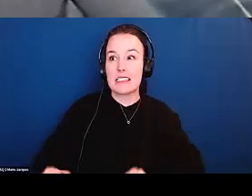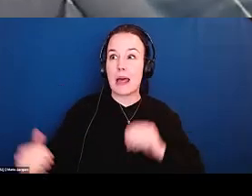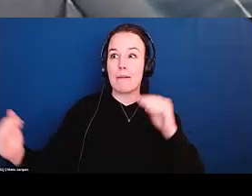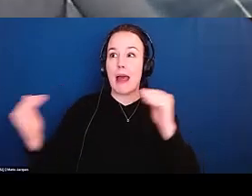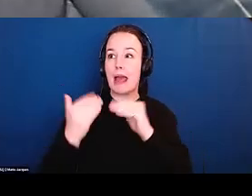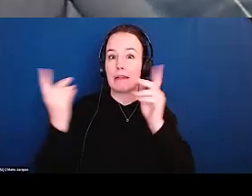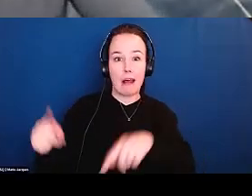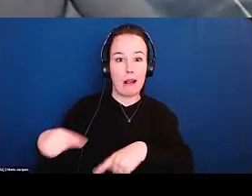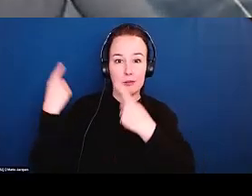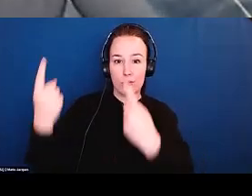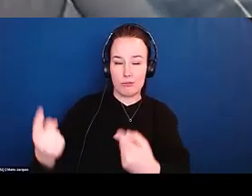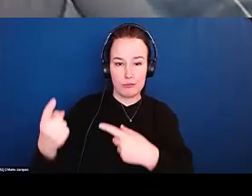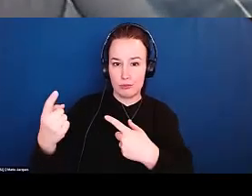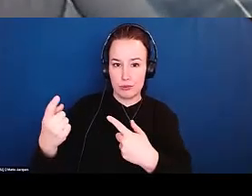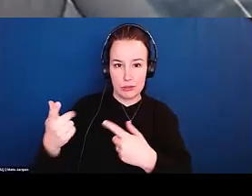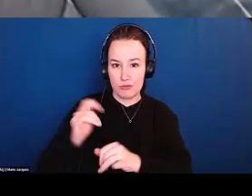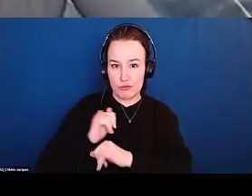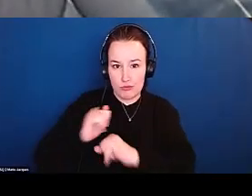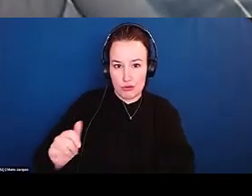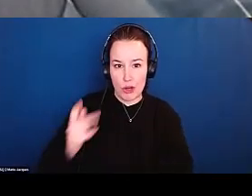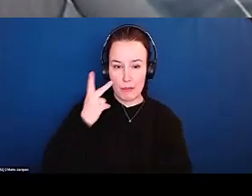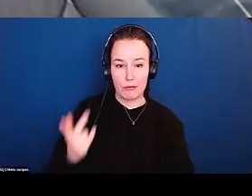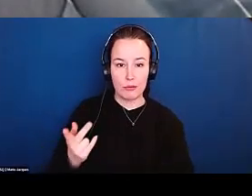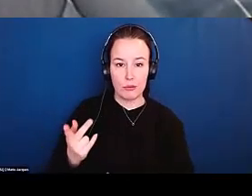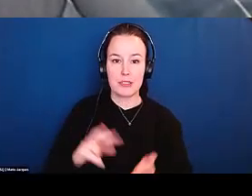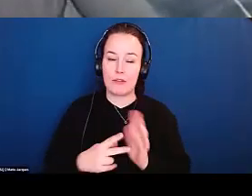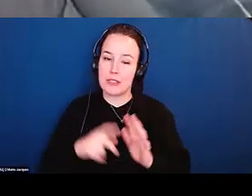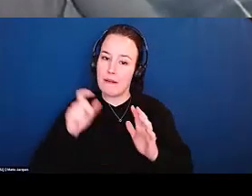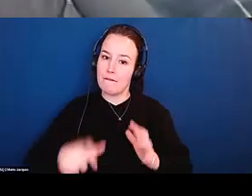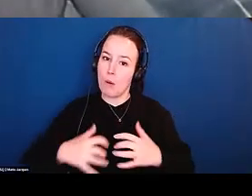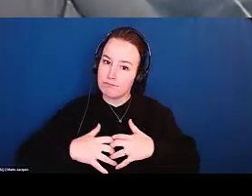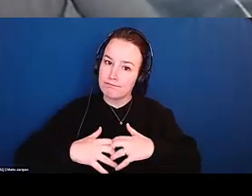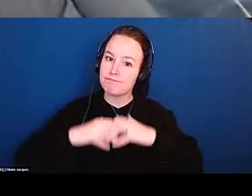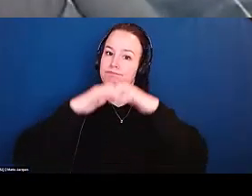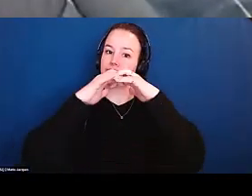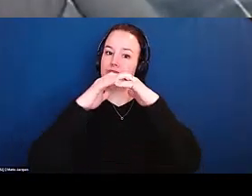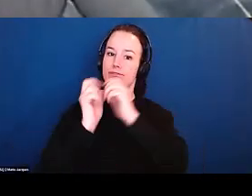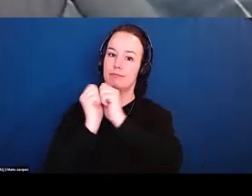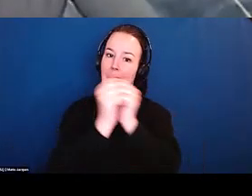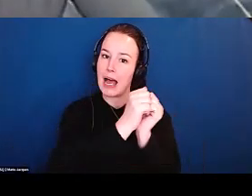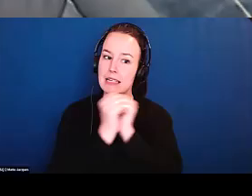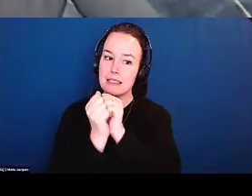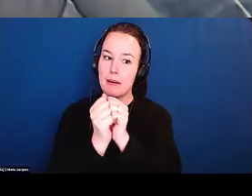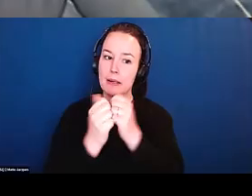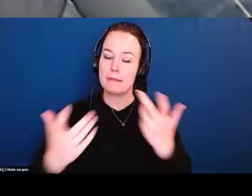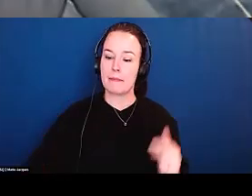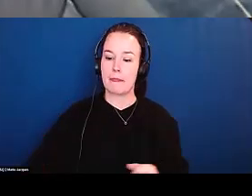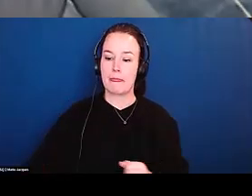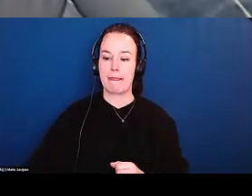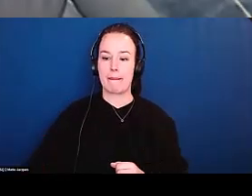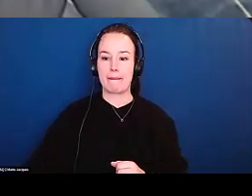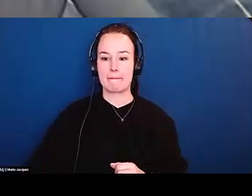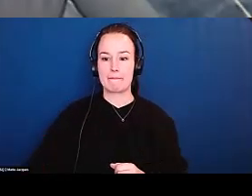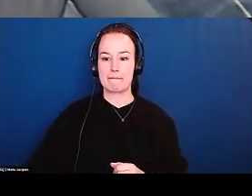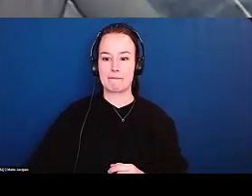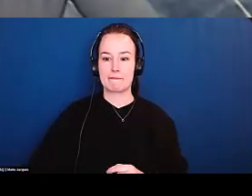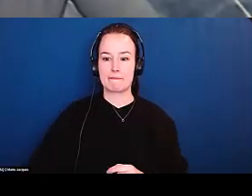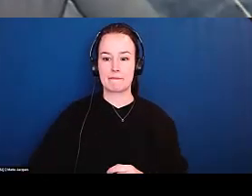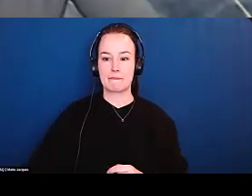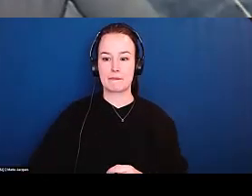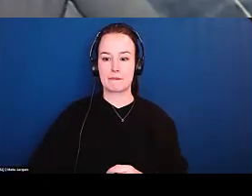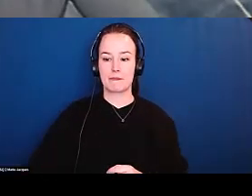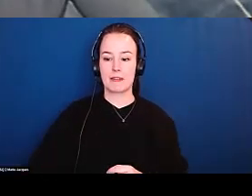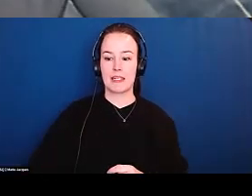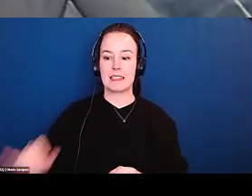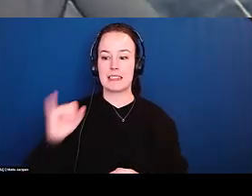système équitable. C'est quelque chose que nous devons faire ensemble. Bien sûr, il y a, lorsqu'on